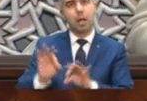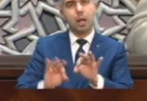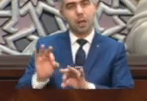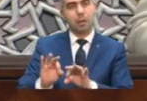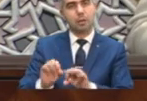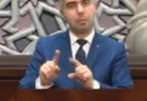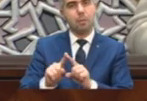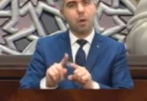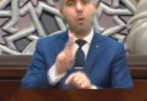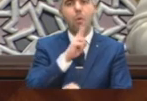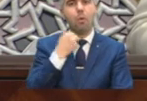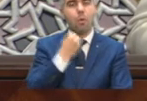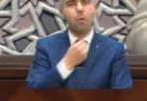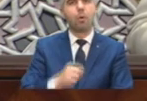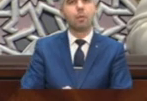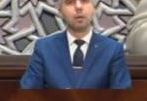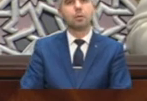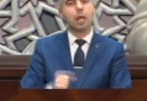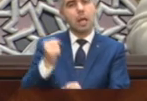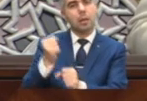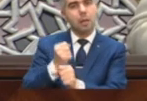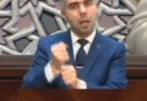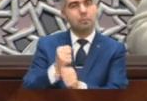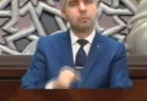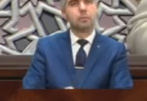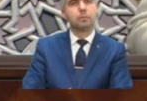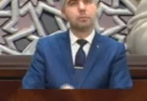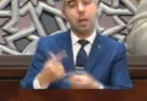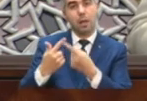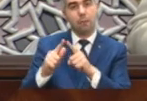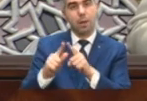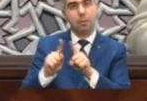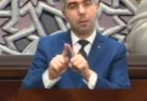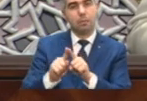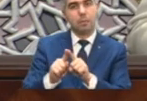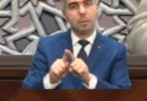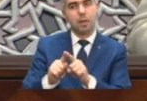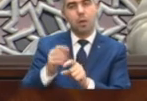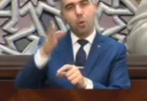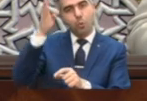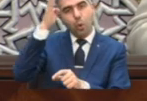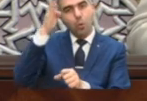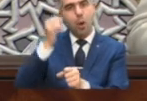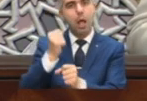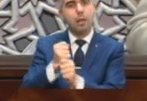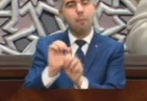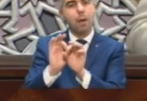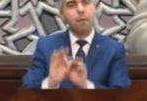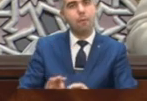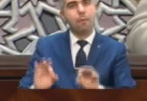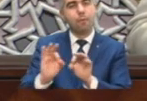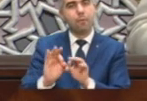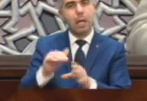تعتزم الحكومة القيام بها لمعالجة أزمة تشغيل الدكاترة المعطلين عن